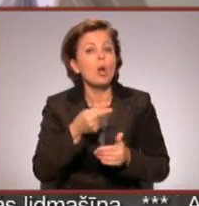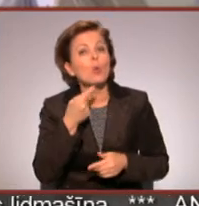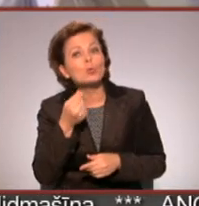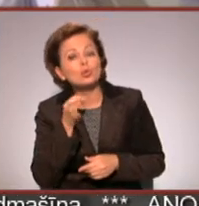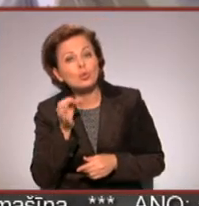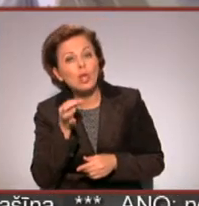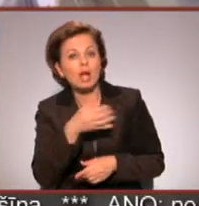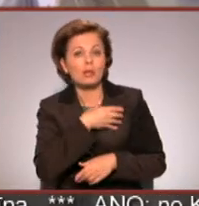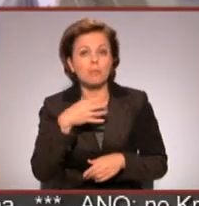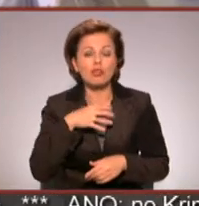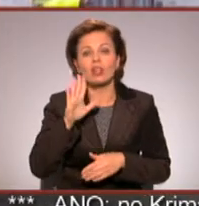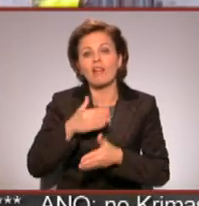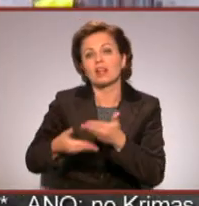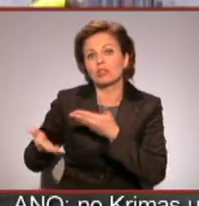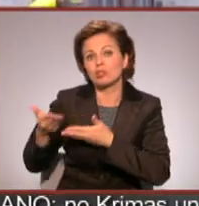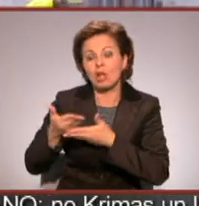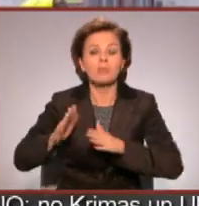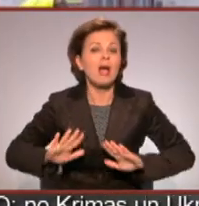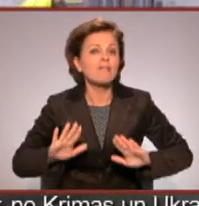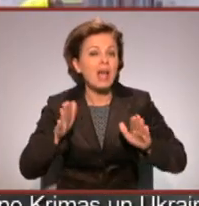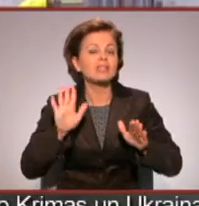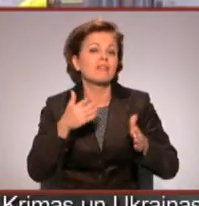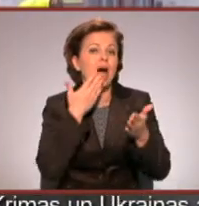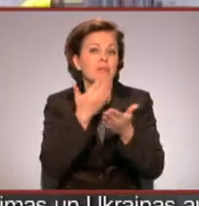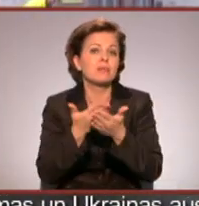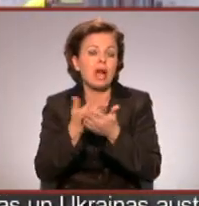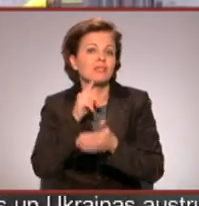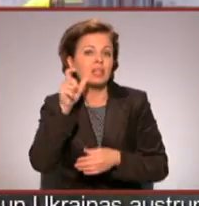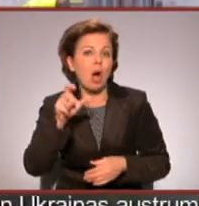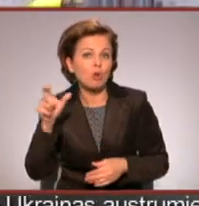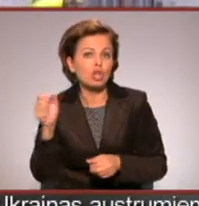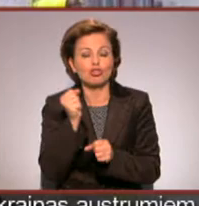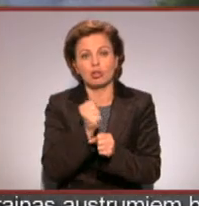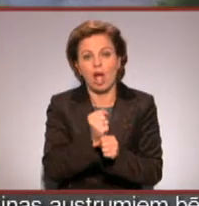savstarpēji sadarboties, lai patiešām veiksmīgi varētu piedāvāt jauniešiem darba